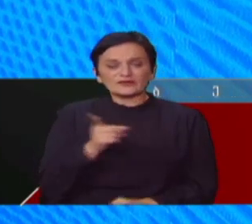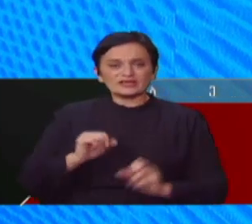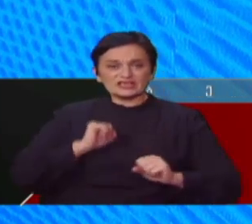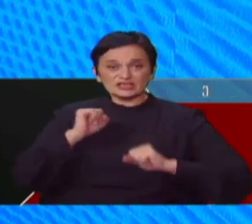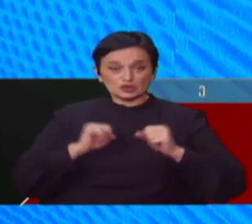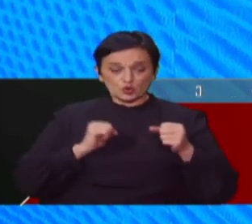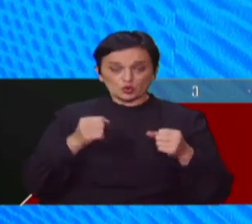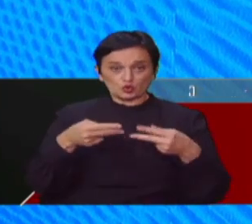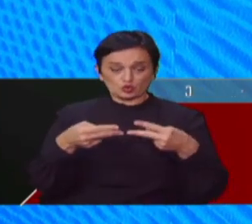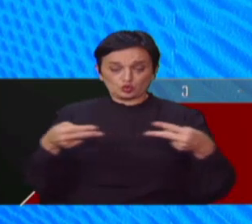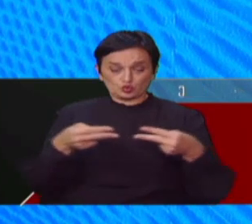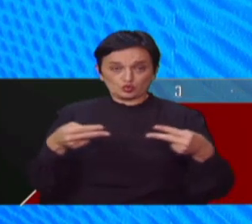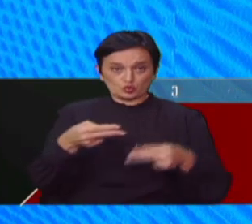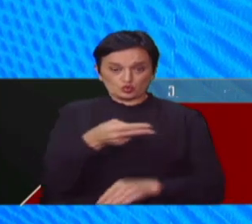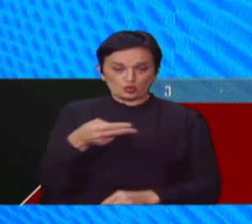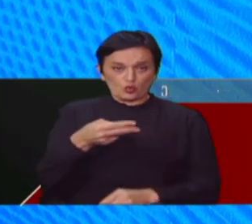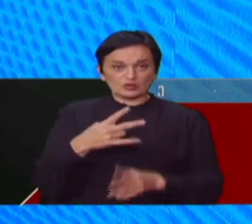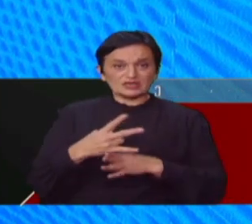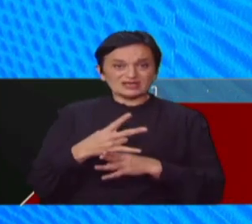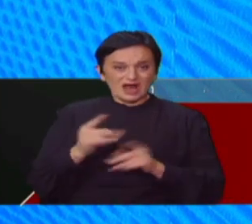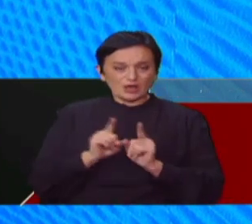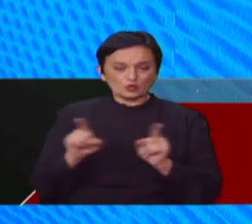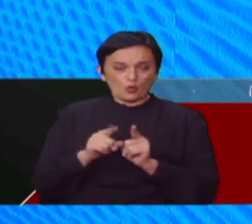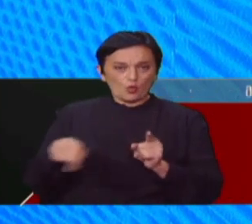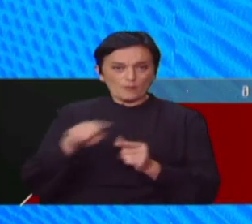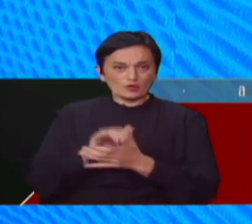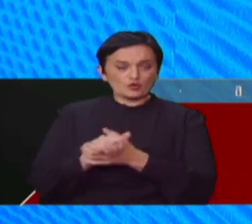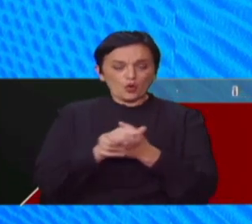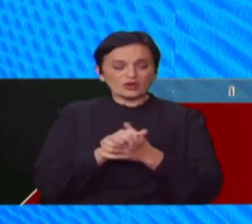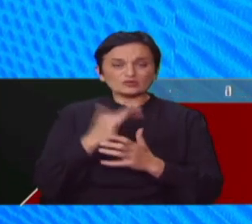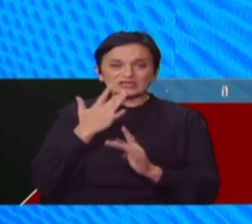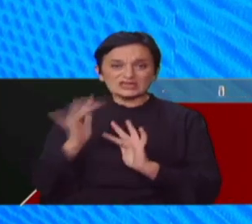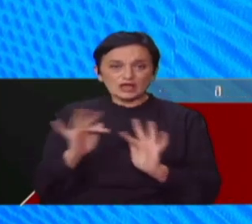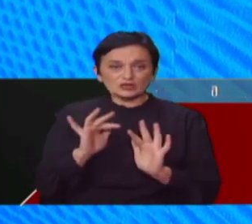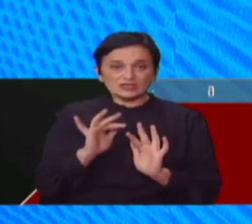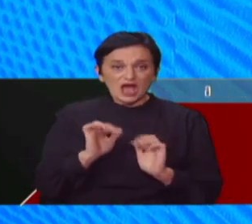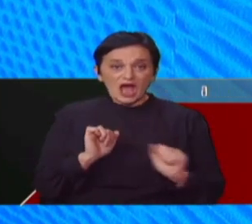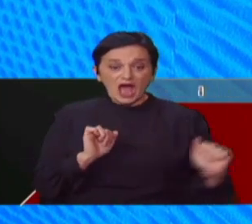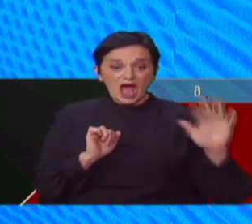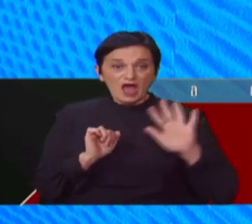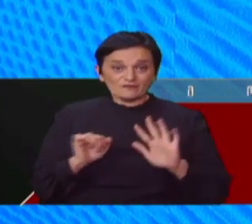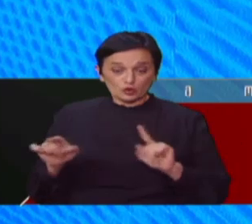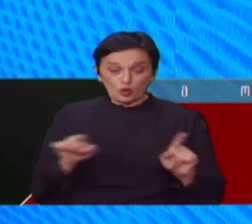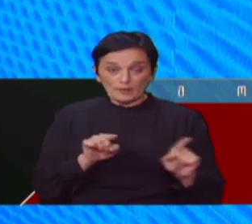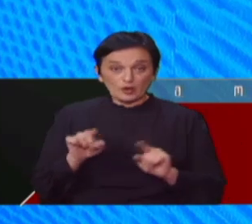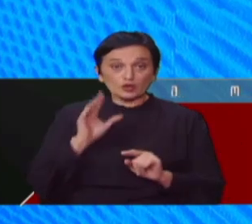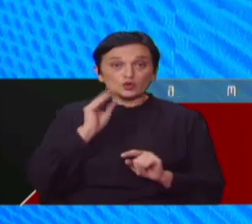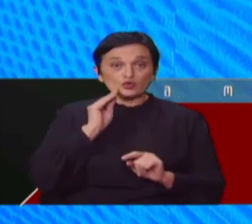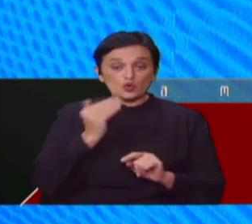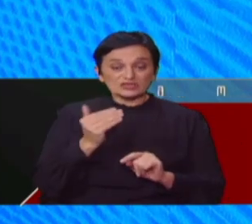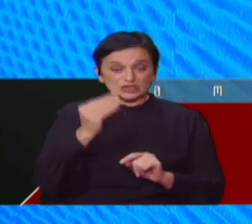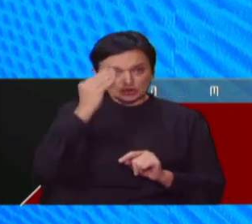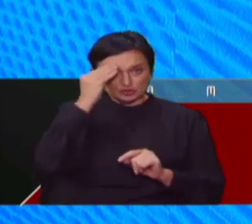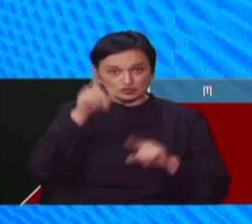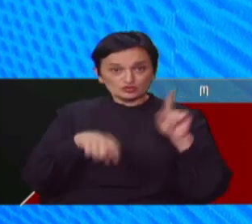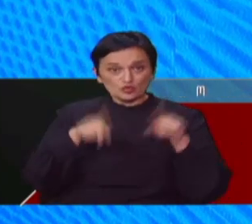ტოლობის ნიშანი დასვან რადიკალურ ოპოზიციას, კოლექტიურ ნაცმოძრაობასა და ევროპას შორის. მასში, როდესაც თავის შინაარსით,